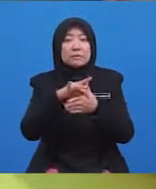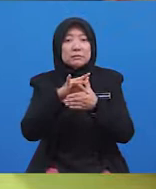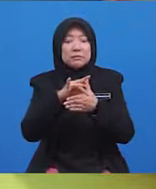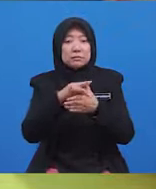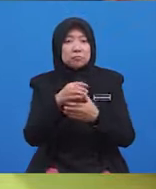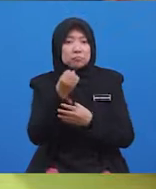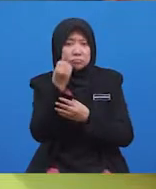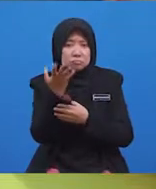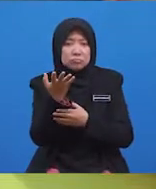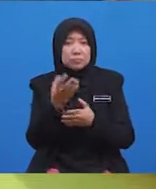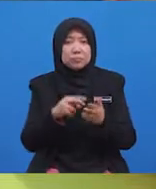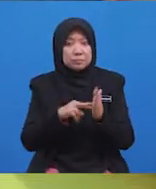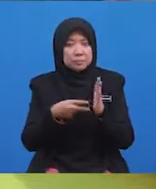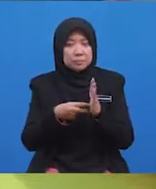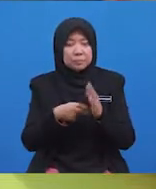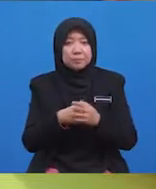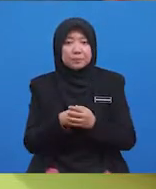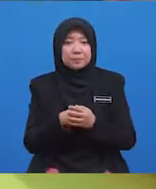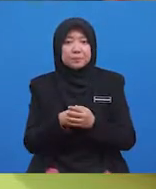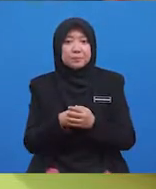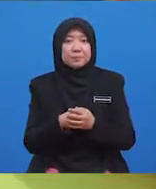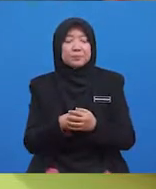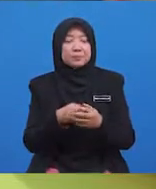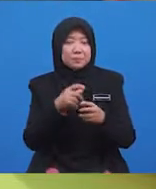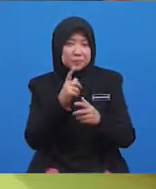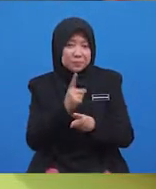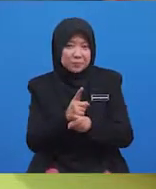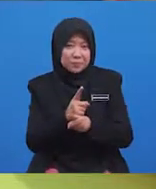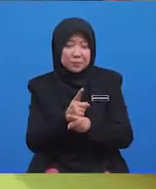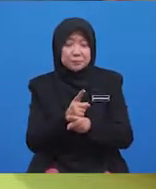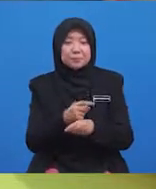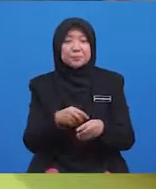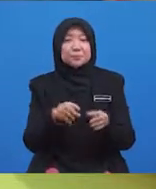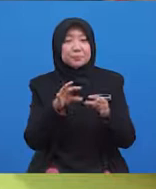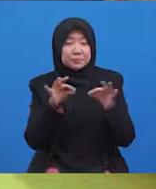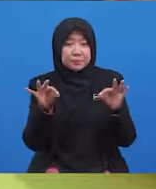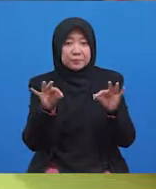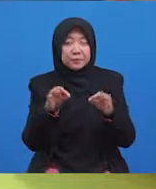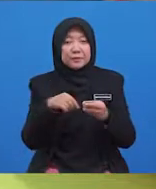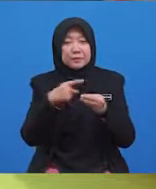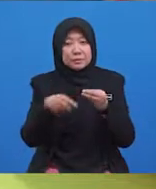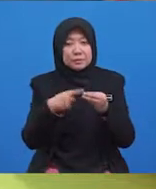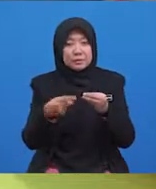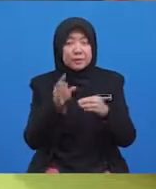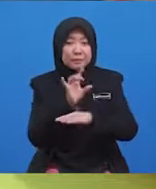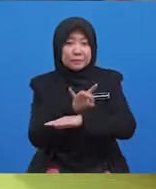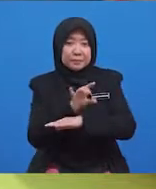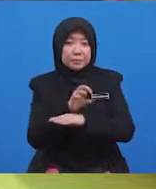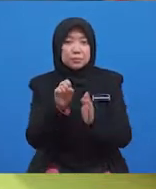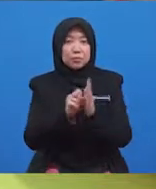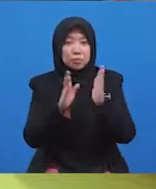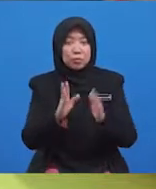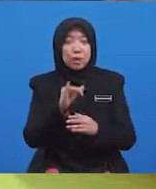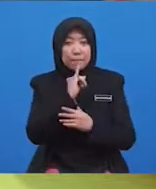disampaikan? Ya, tepat sekali. Petikan tersebut berkisarkan tentang pesanan seorang